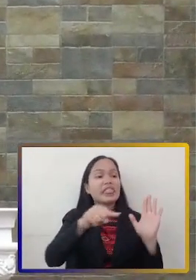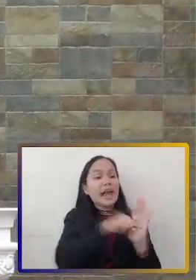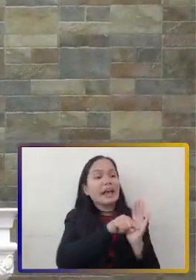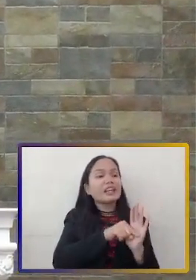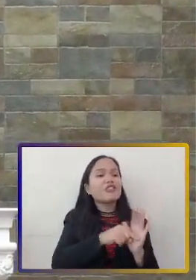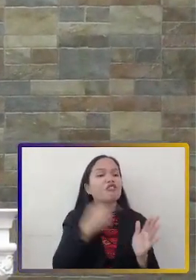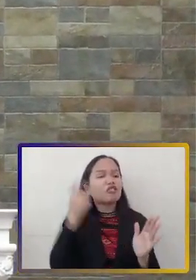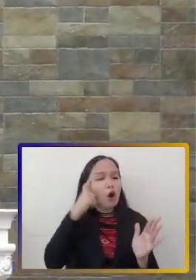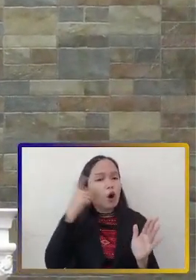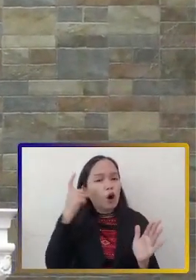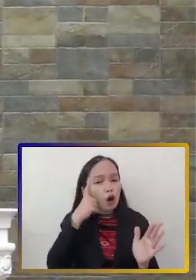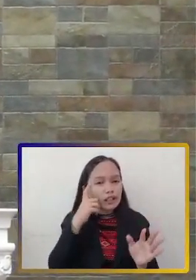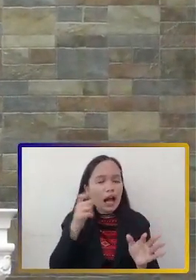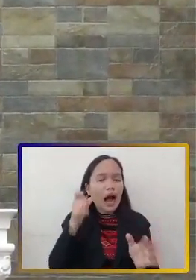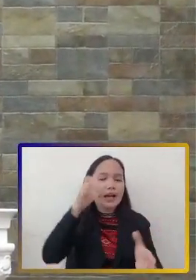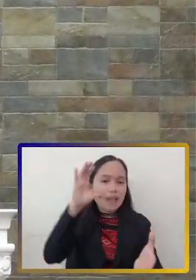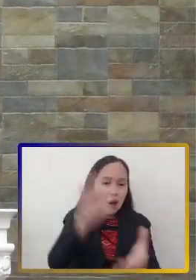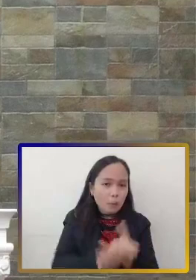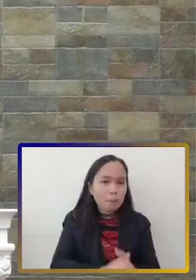babae.